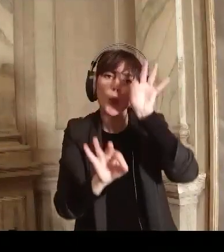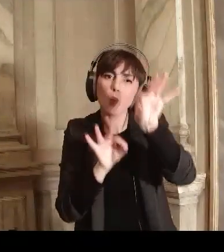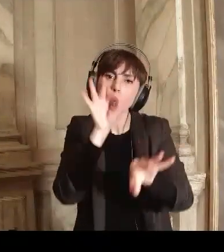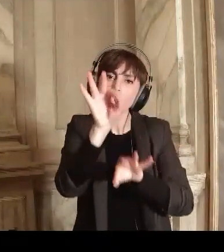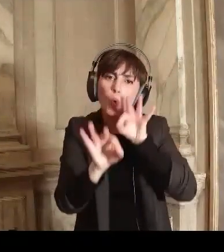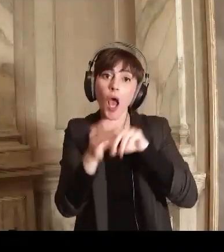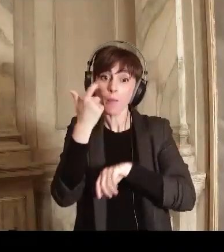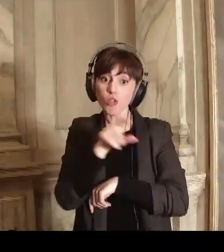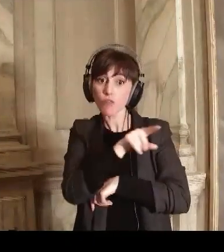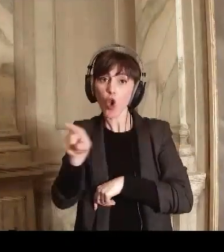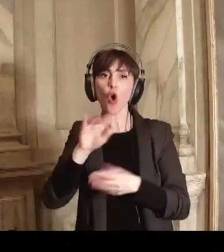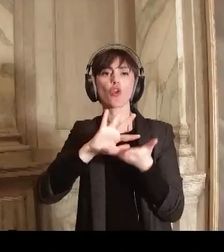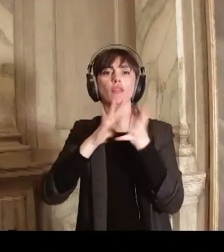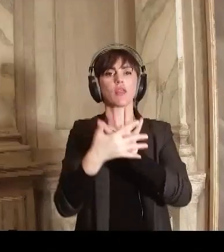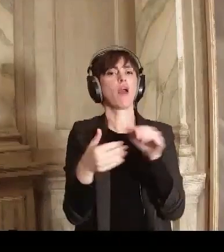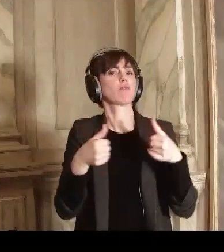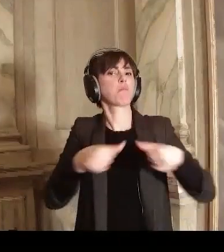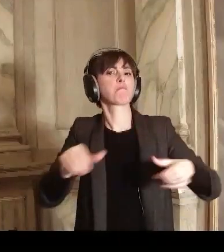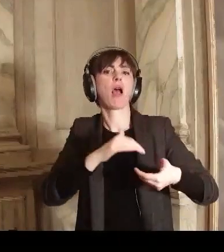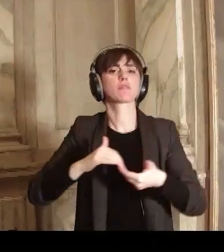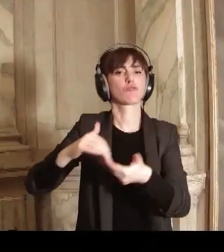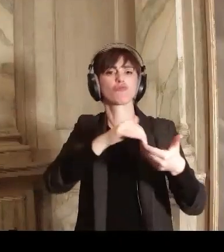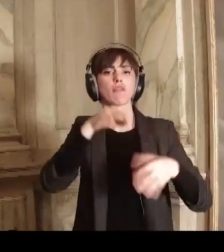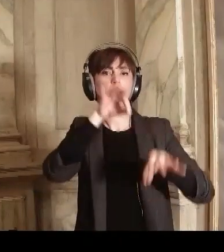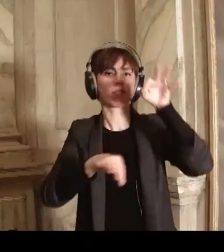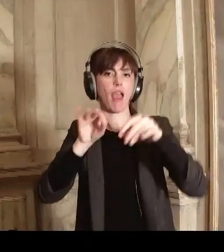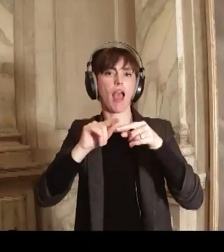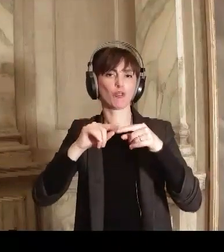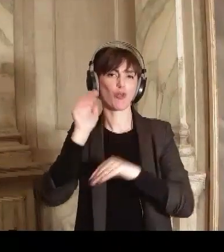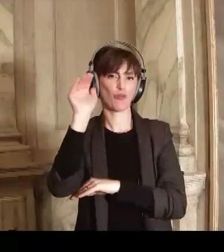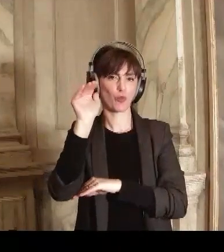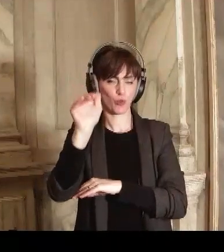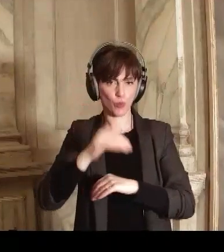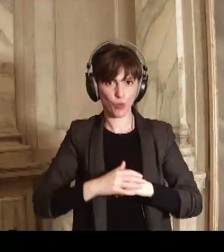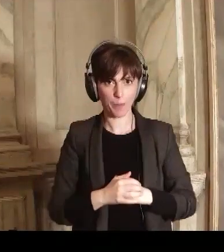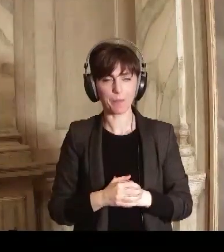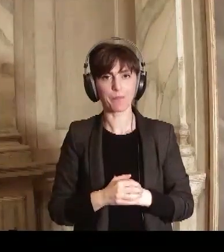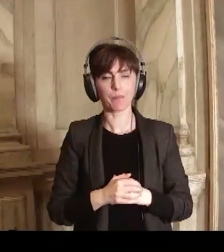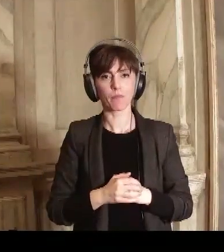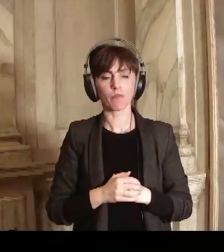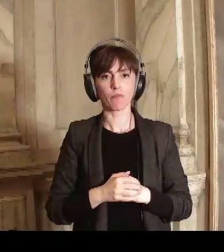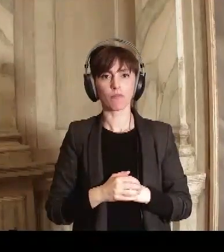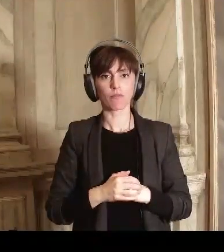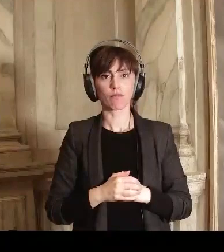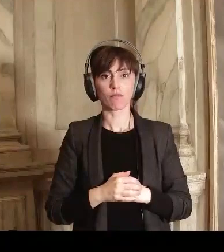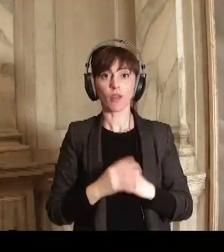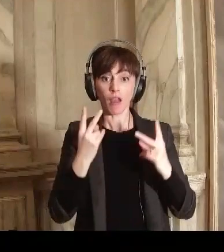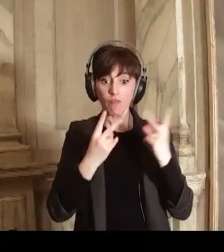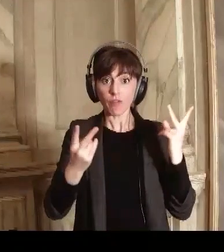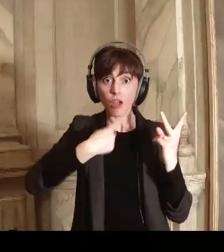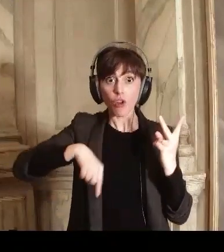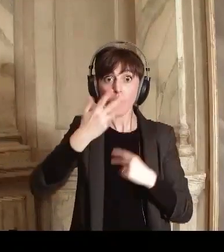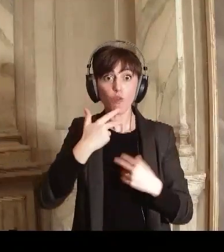domani. Se la rappresentazione è di per sé un atto di falsificazione, allora ben venga l'incantesimo,